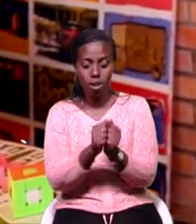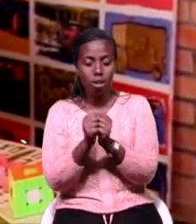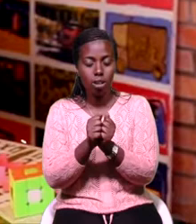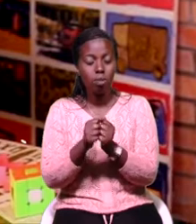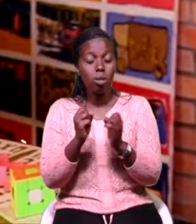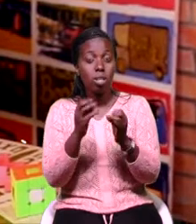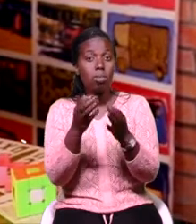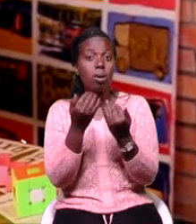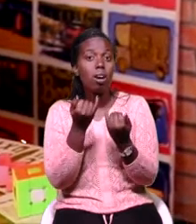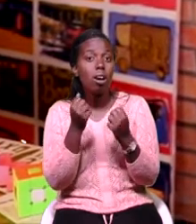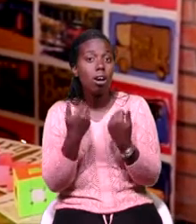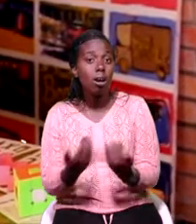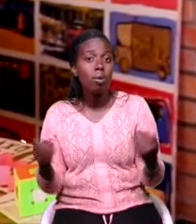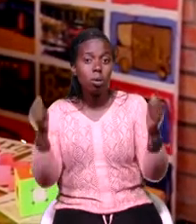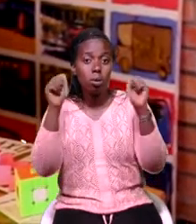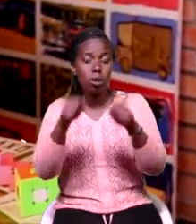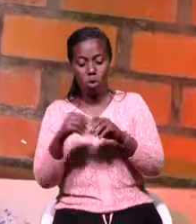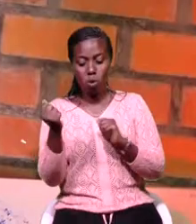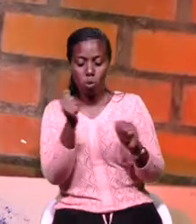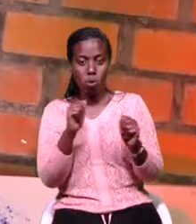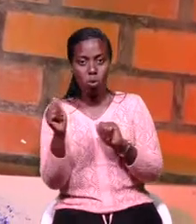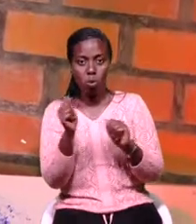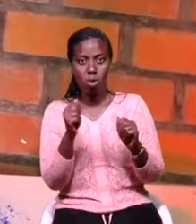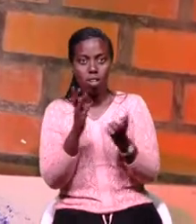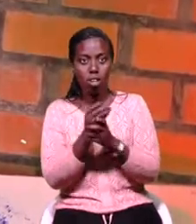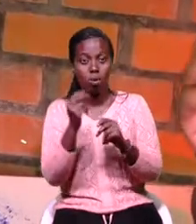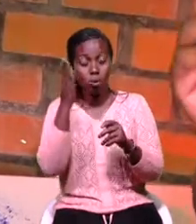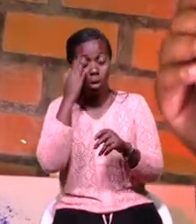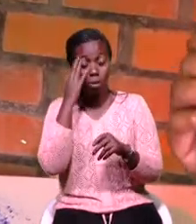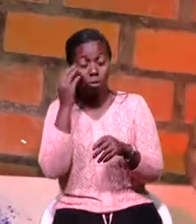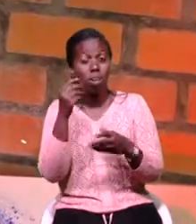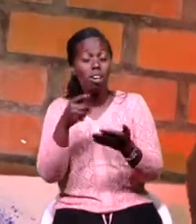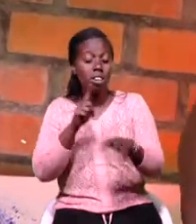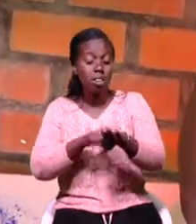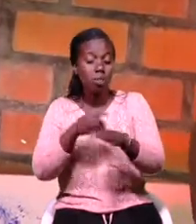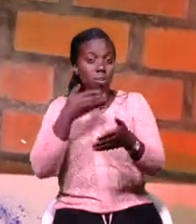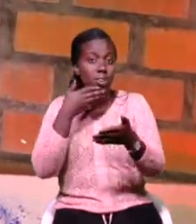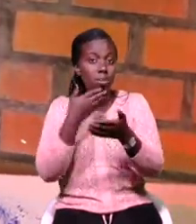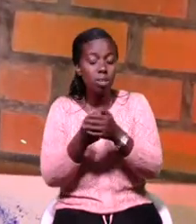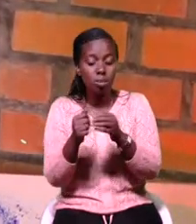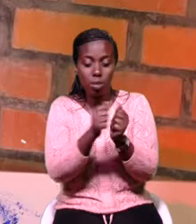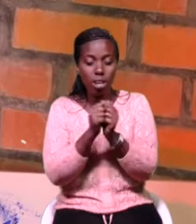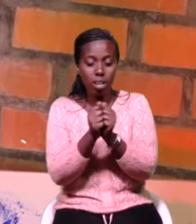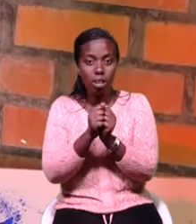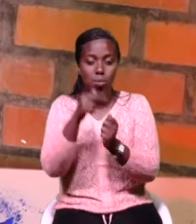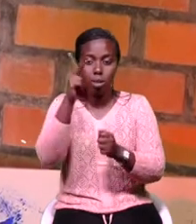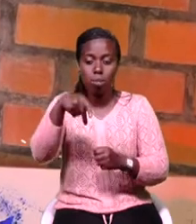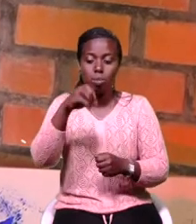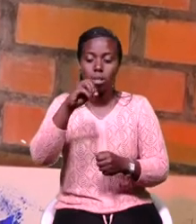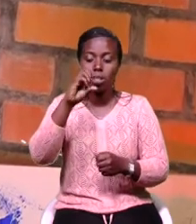babishobora namwe mwabishobora abana murakoze cyane mugire ibihe byiza mwari kumwe ndetse na